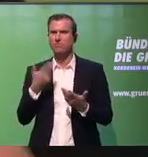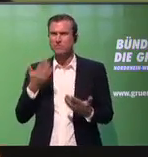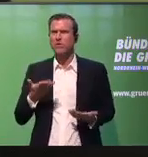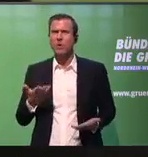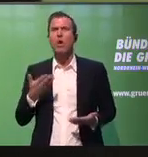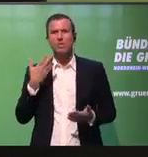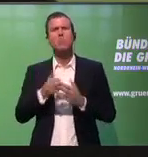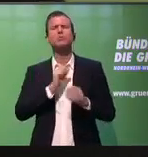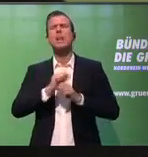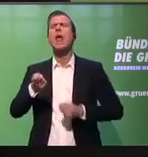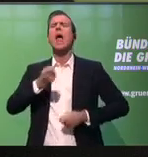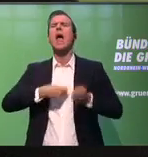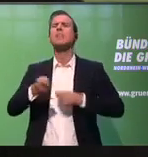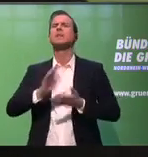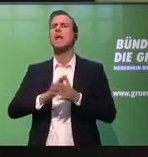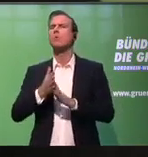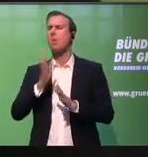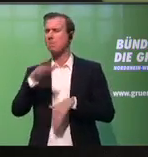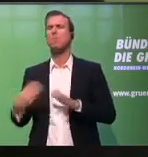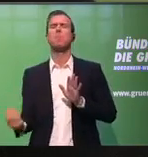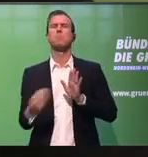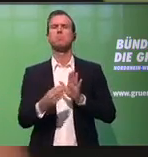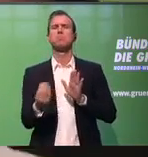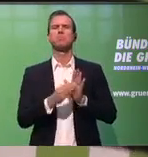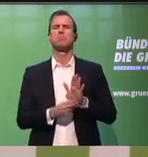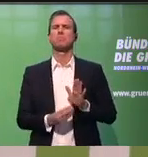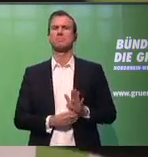schnell in so eine Handelsabkommen reingeschrieben, die